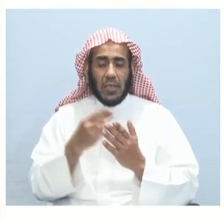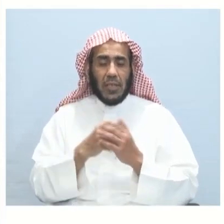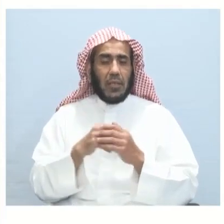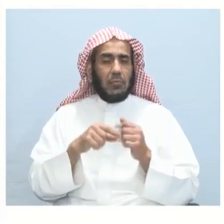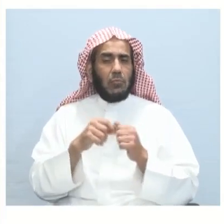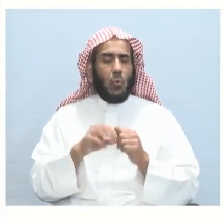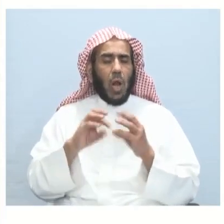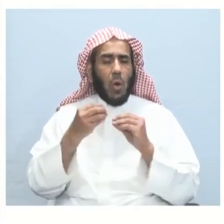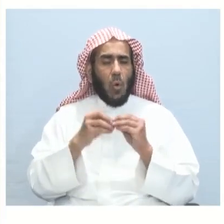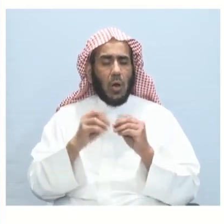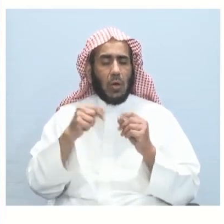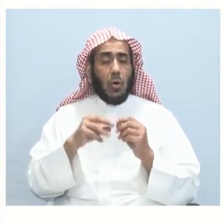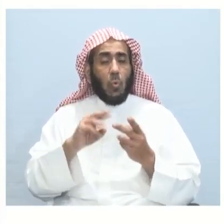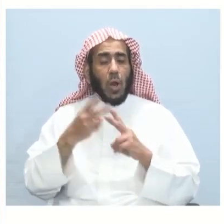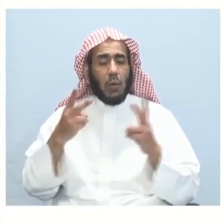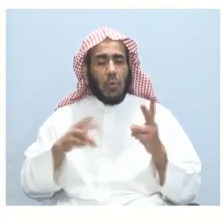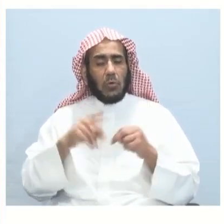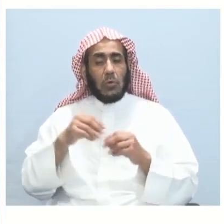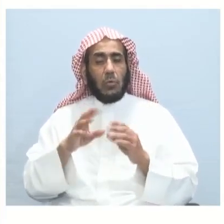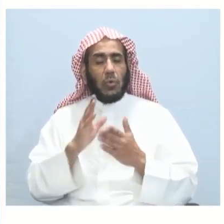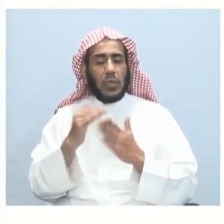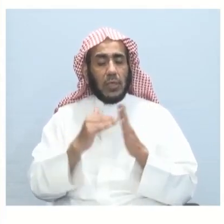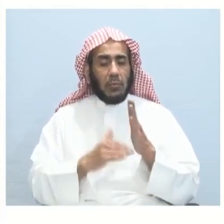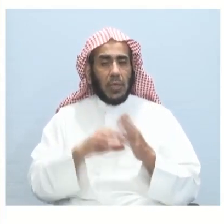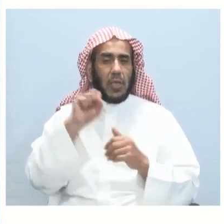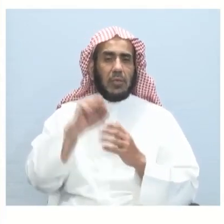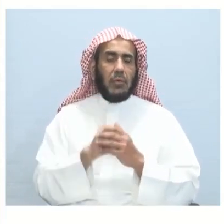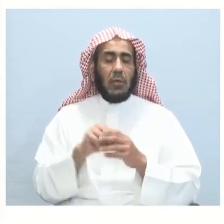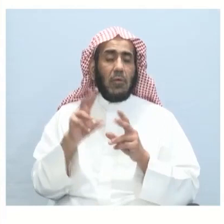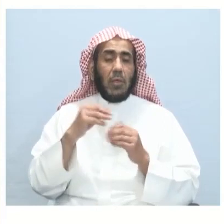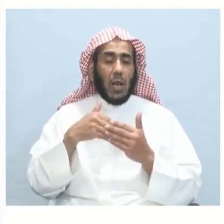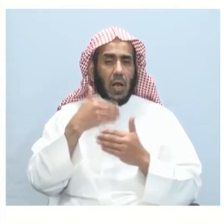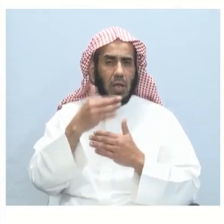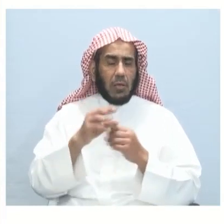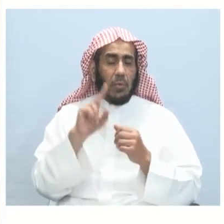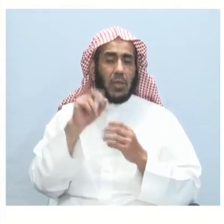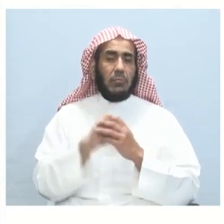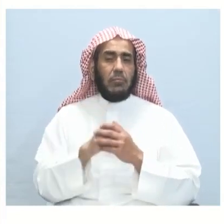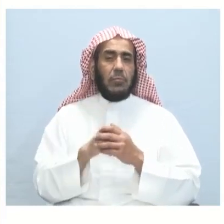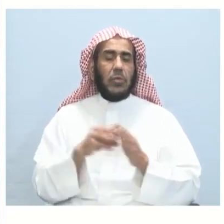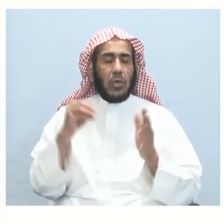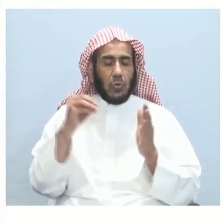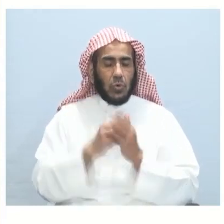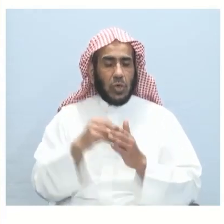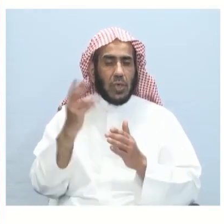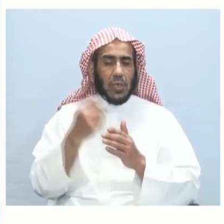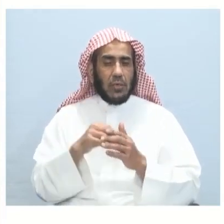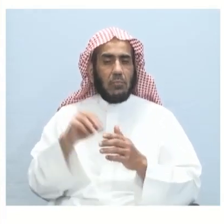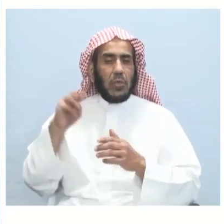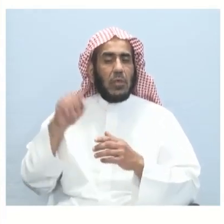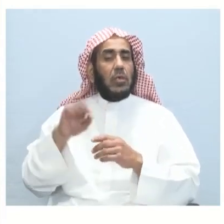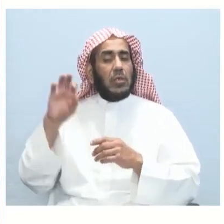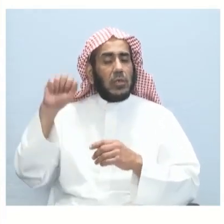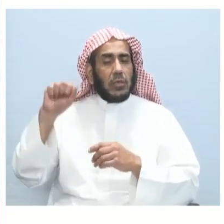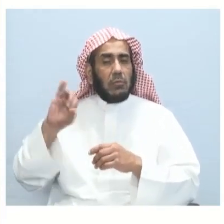والالوان والانماط والترتيبات الخاصه في المثال القادم باذن الله سندرج رسم سمارت ارت في